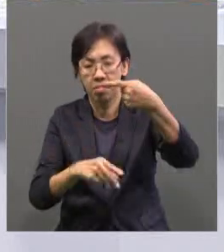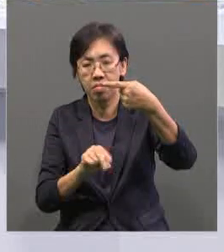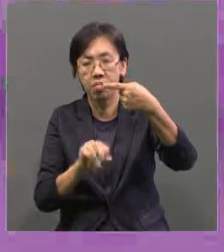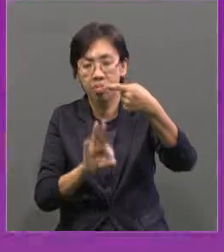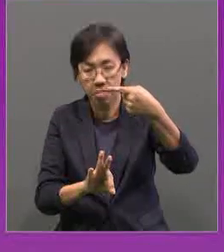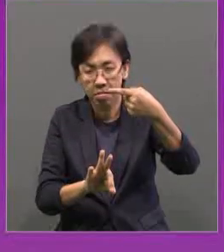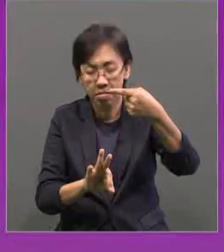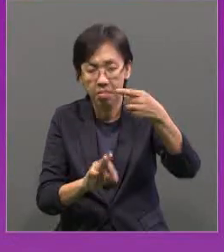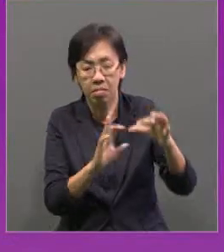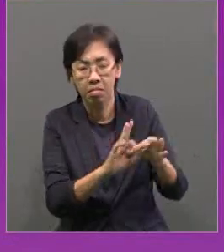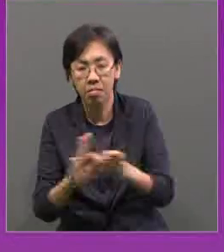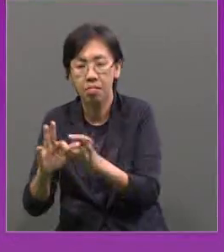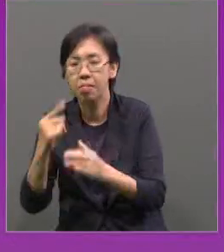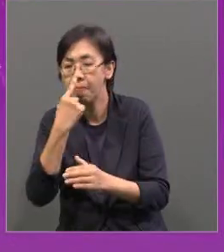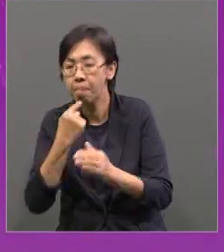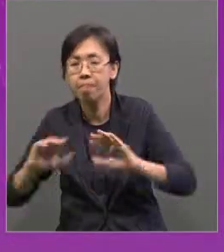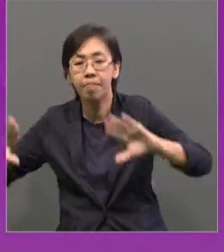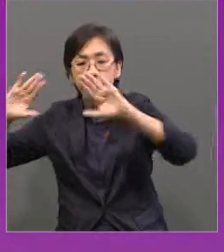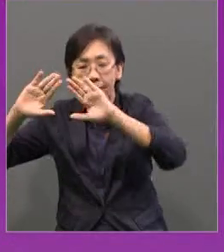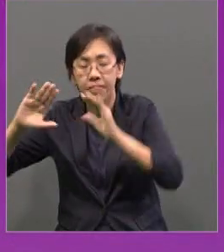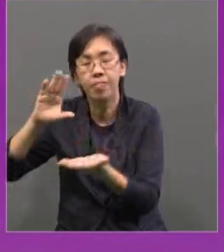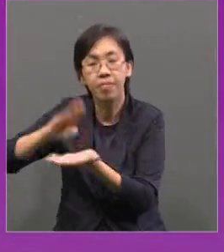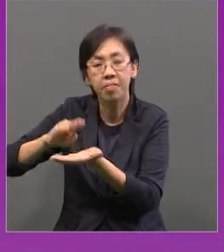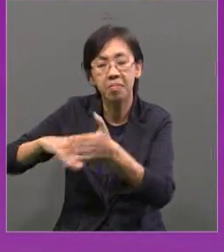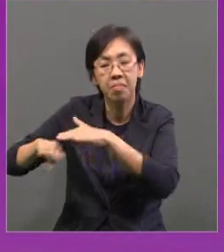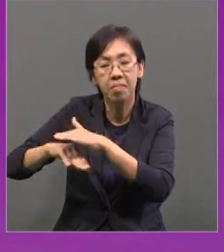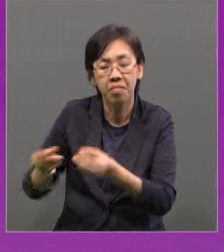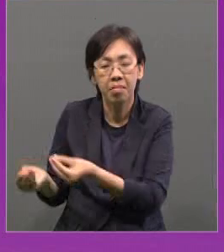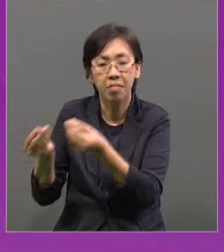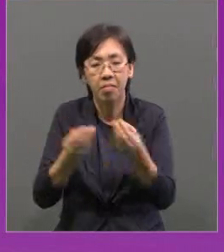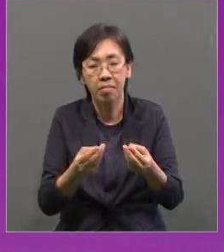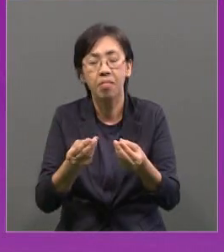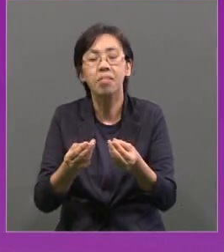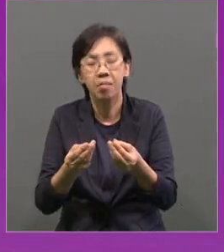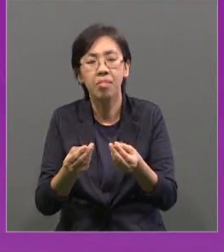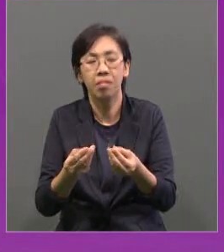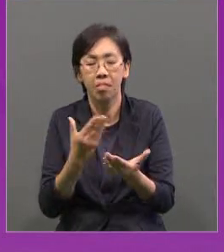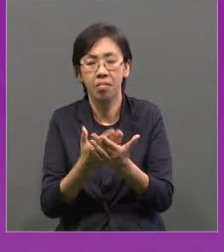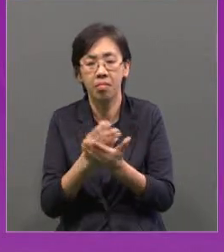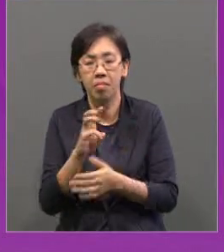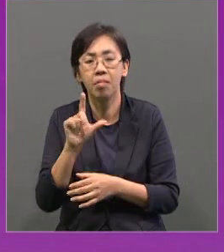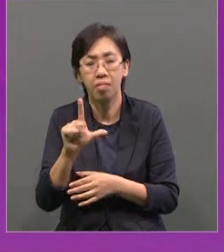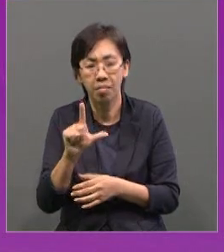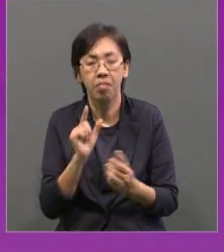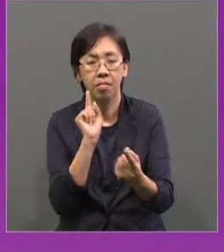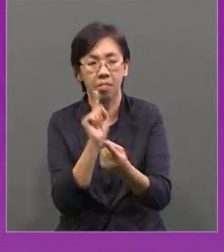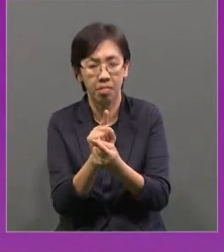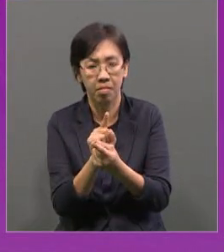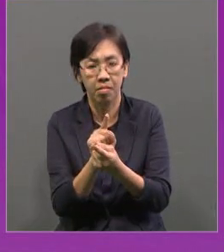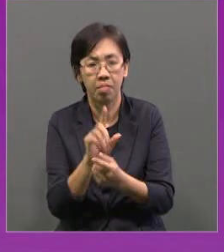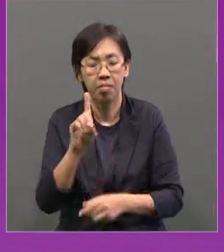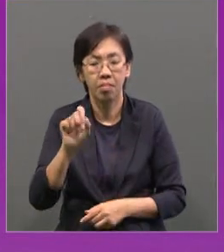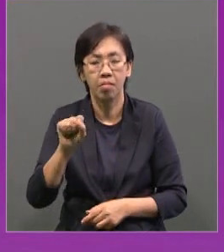แล้วเชื่อมโยงไปถึงกองสลากพลัสมีข้อมูลการโอนเงินให้กับน็อตนะครับเป็นร้อยล้านบาทก็เดินทางเข้าไปพบกับทาง